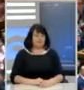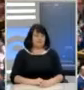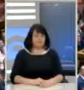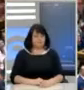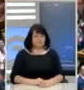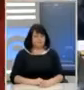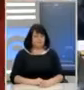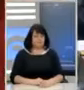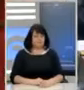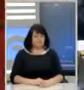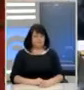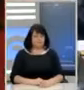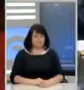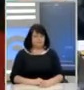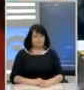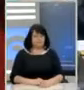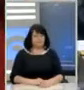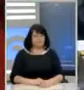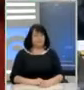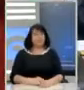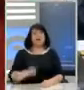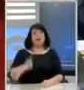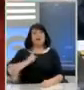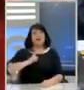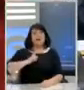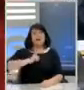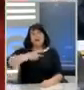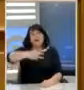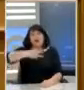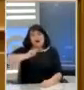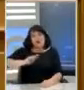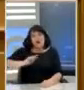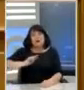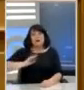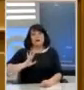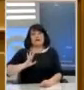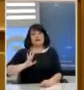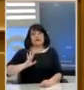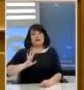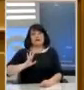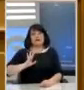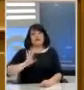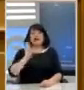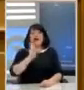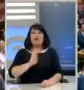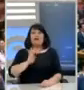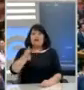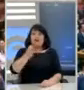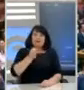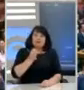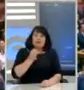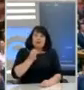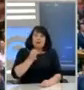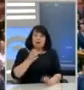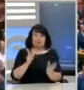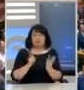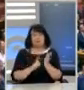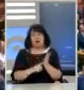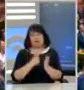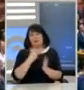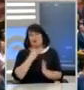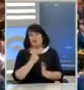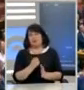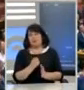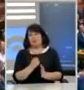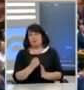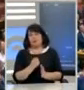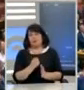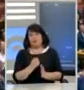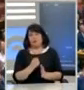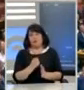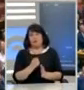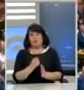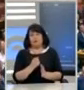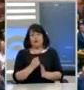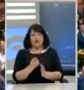τη σχετική αποστροφή. Περιμένω μια απάντηση σε αυτό. Οφείλω βέβαια να επισημάνω ότι